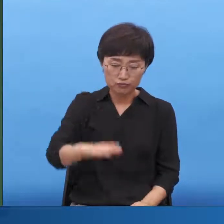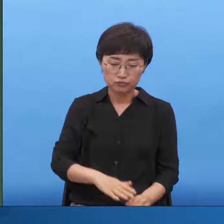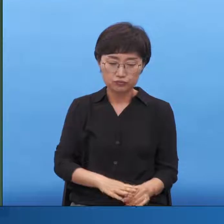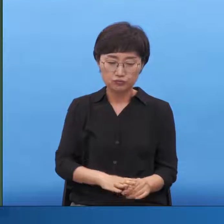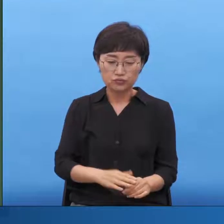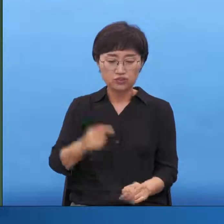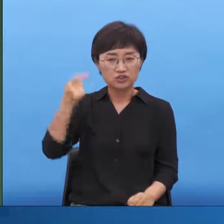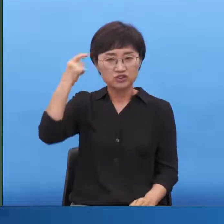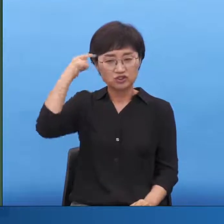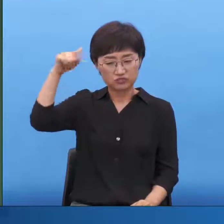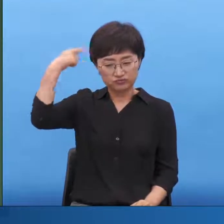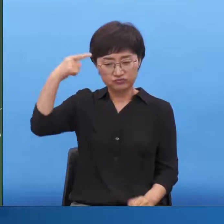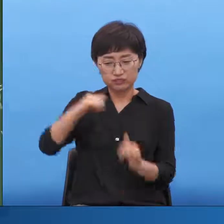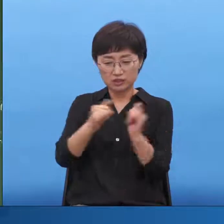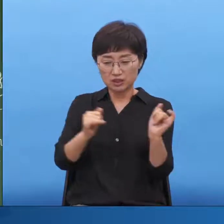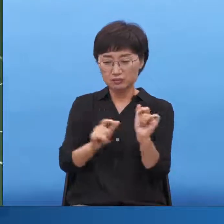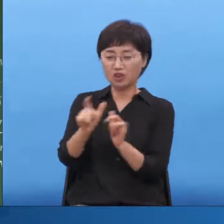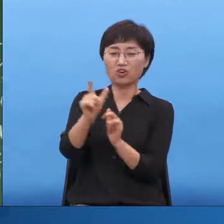겁니다.